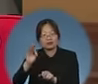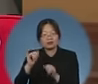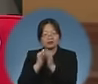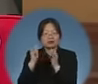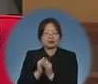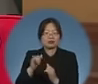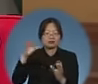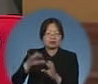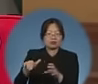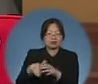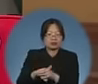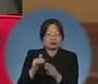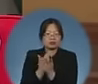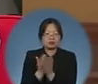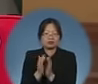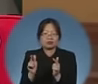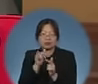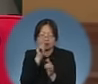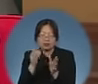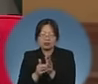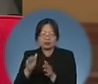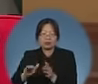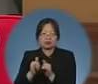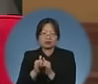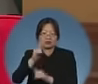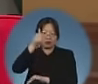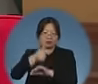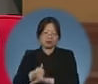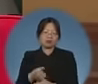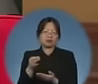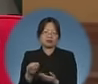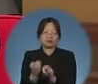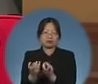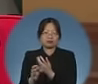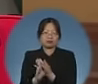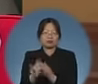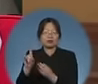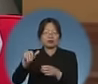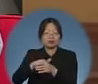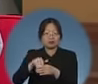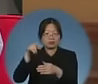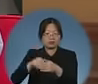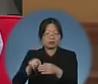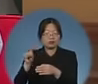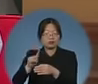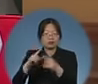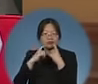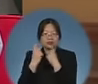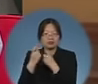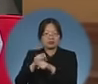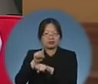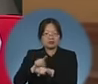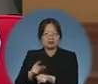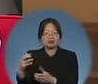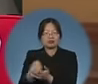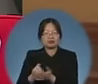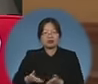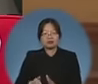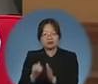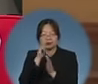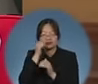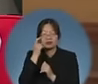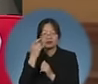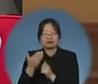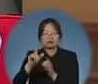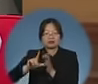사회도 포함 문화 등등인데 이 사람의 최종값은 어떻게 하면 어떤 문화에서 어떤 개인적인 특성을 가지고 태어났느냐 하는